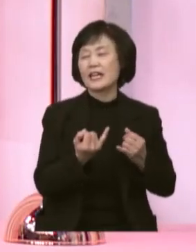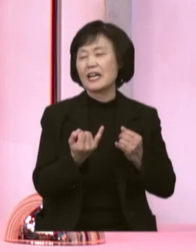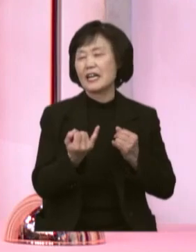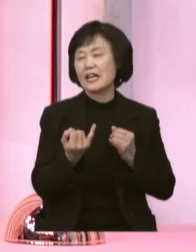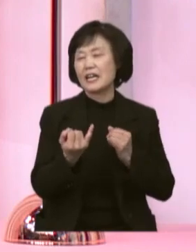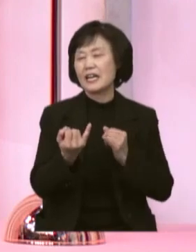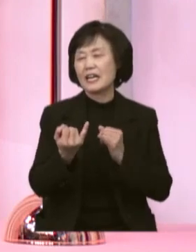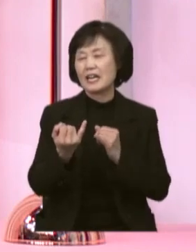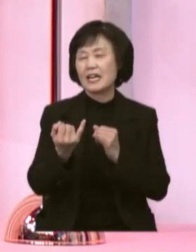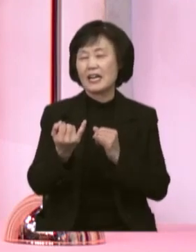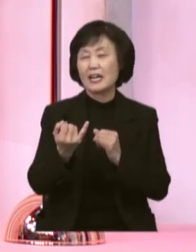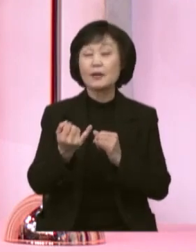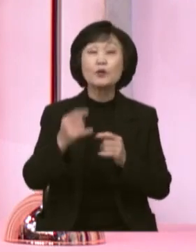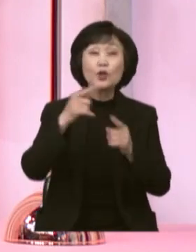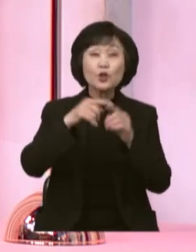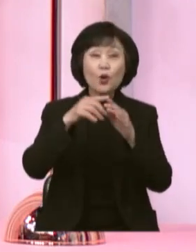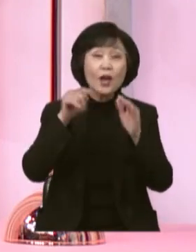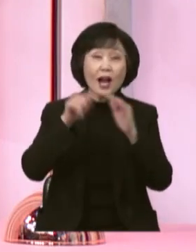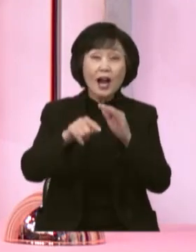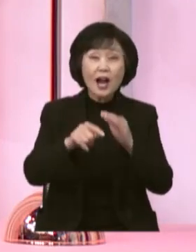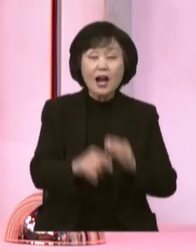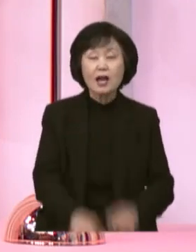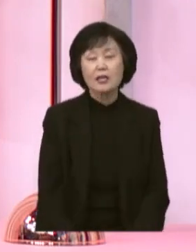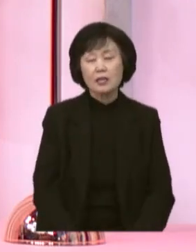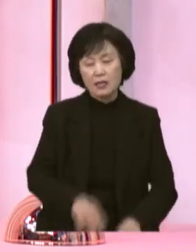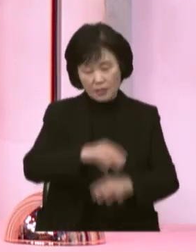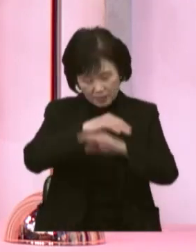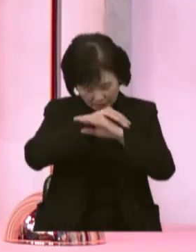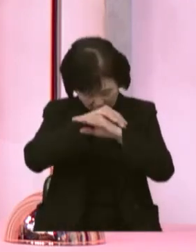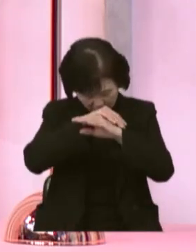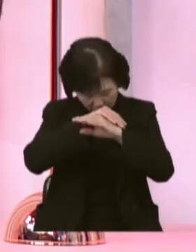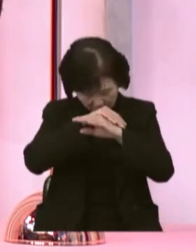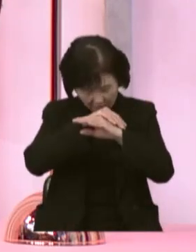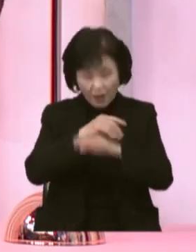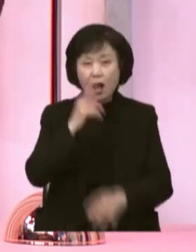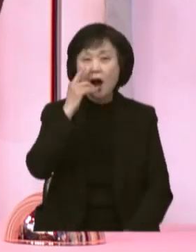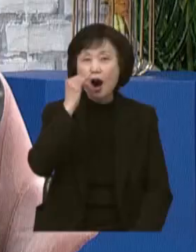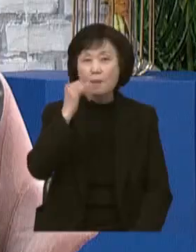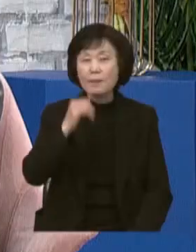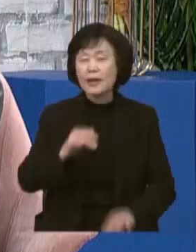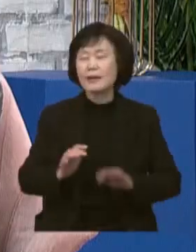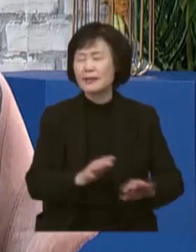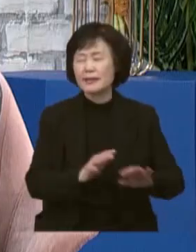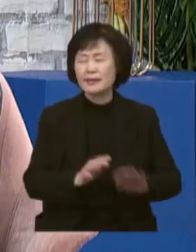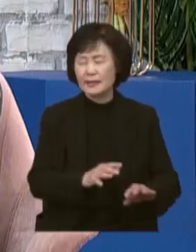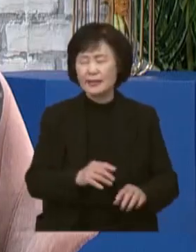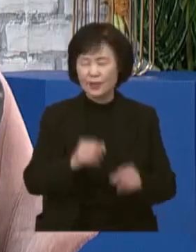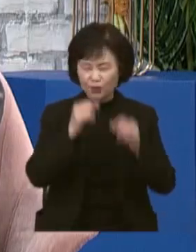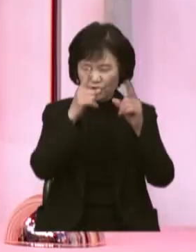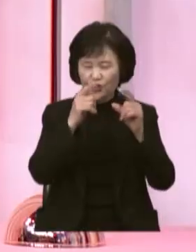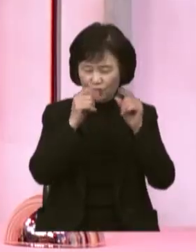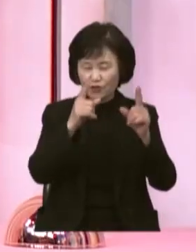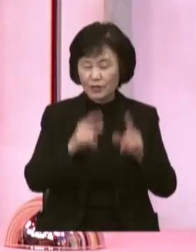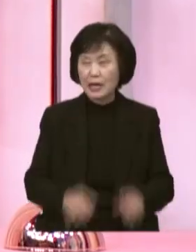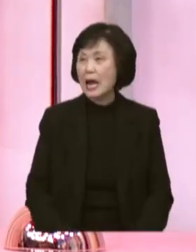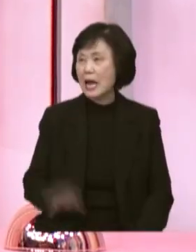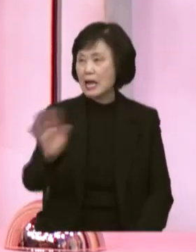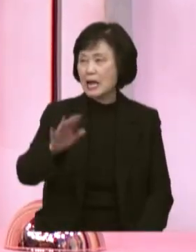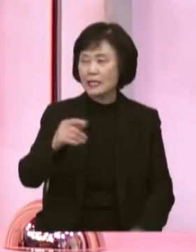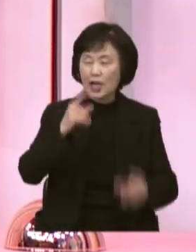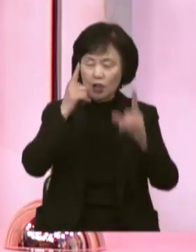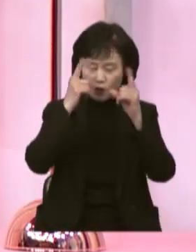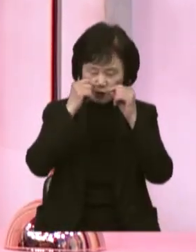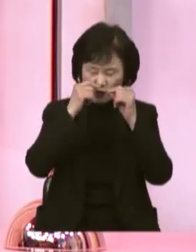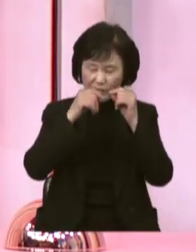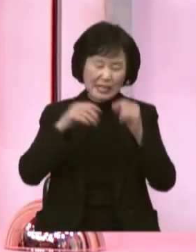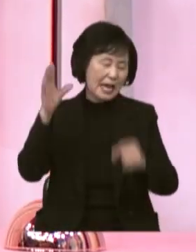근데 기특한 게 뭐냐면 중간에 절대 안 나와요. 이 지금은 축도. 축도. 그렇지. 축도. 딱